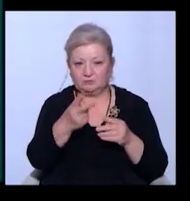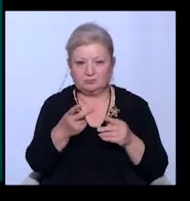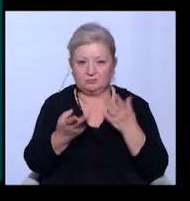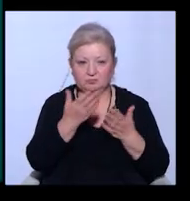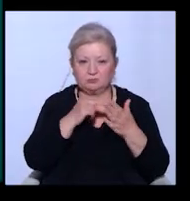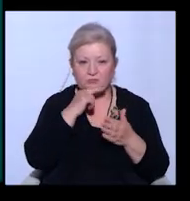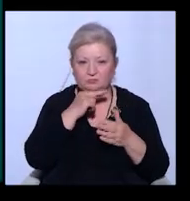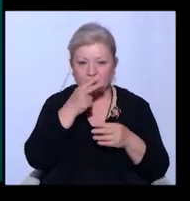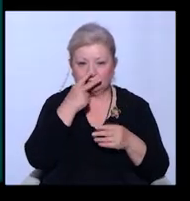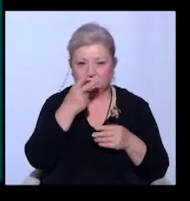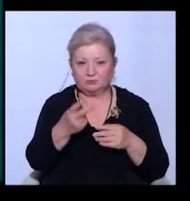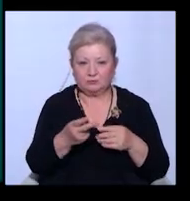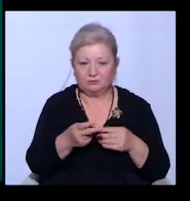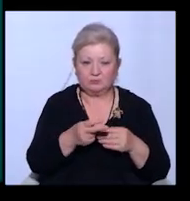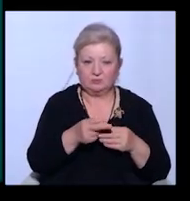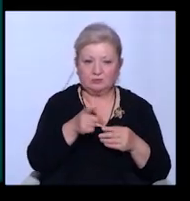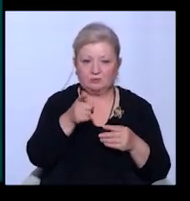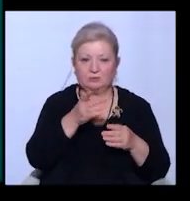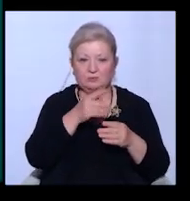გადმოვიტანოთ ესე, თითოეულ თუ აკვირდებით